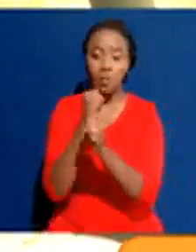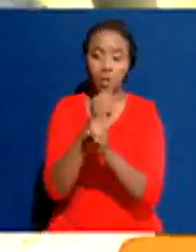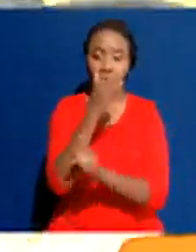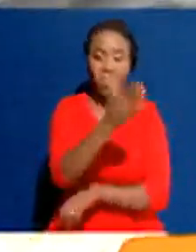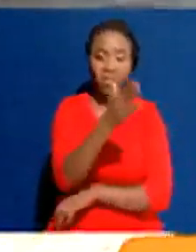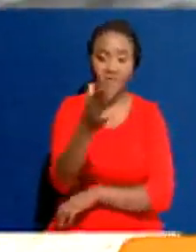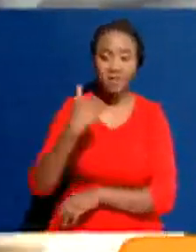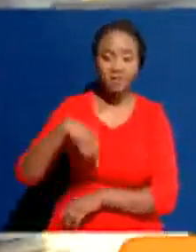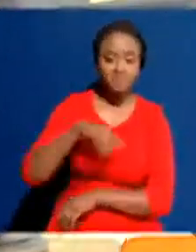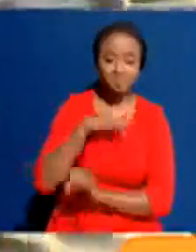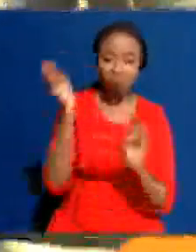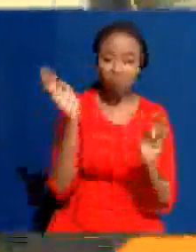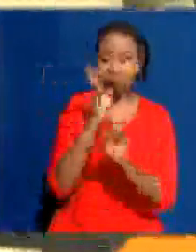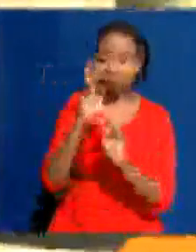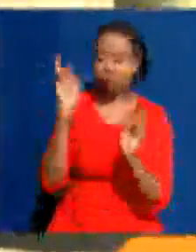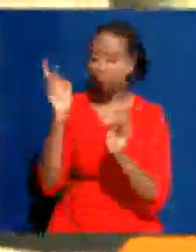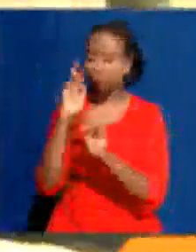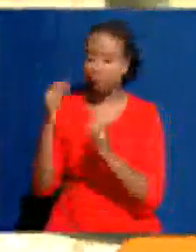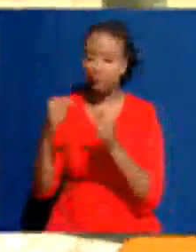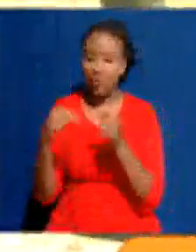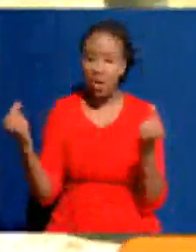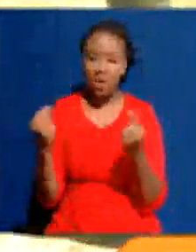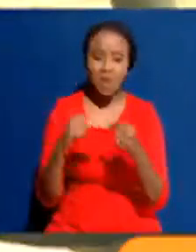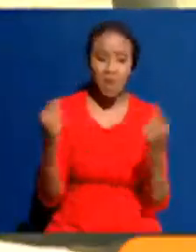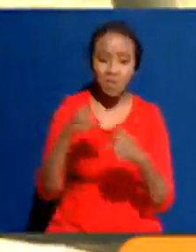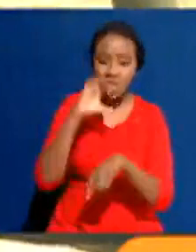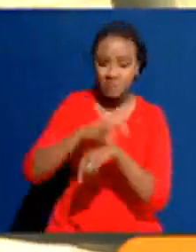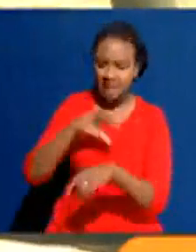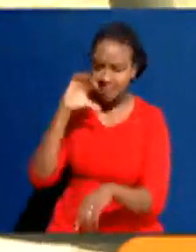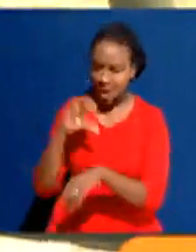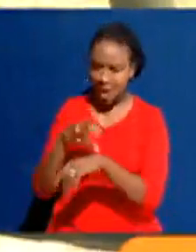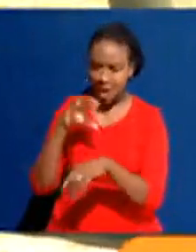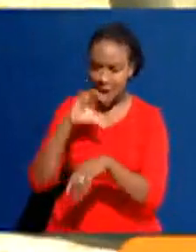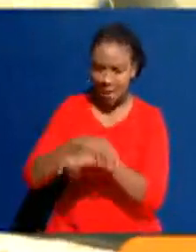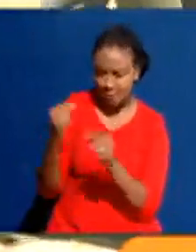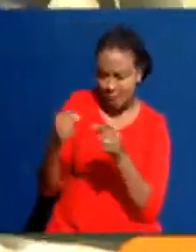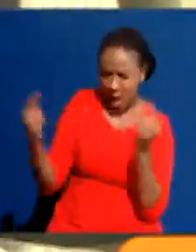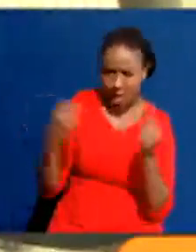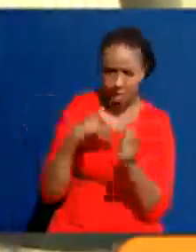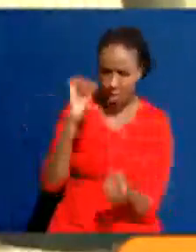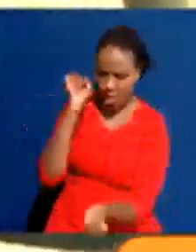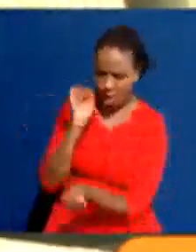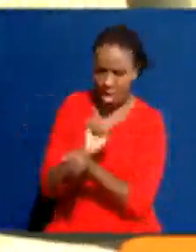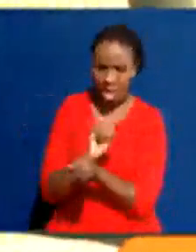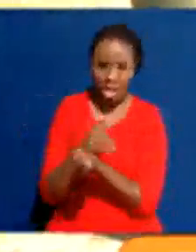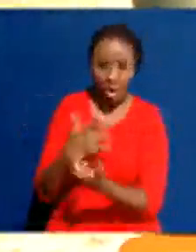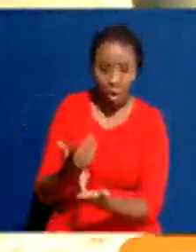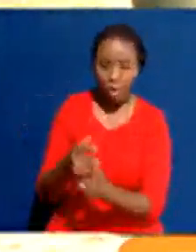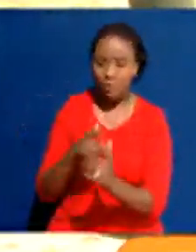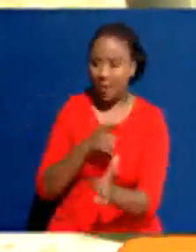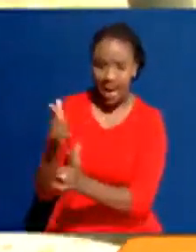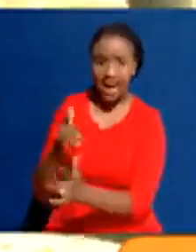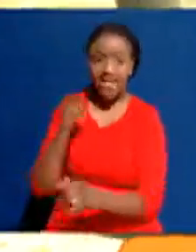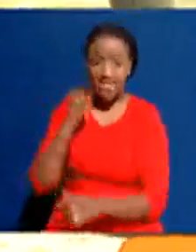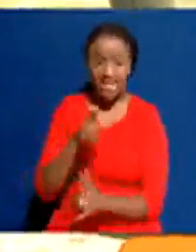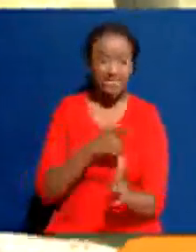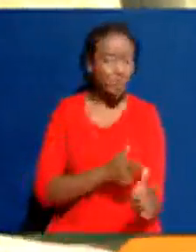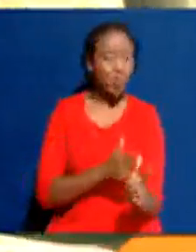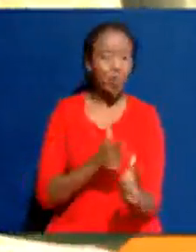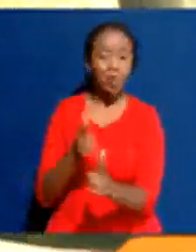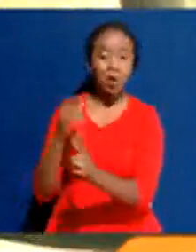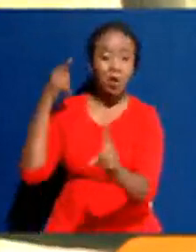We search for the enemy. When we get them, we clear them or we capture them. So that was our work, to